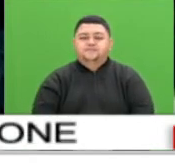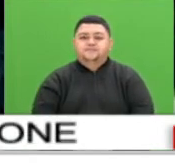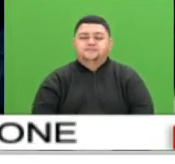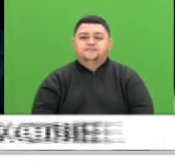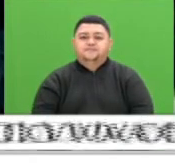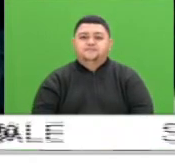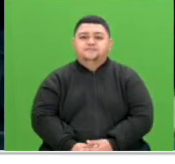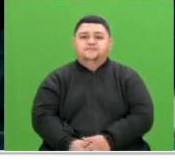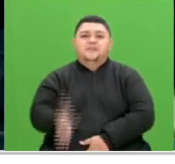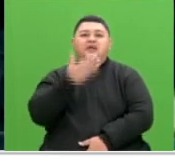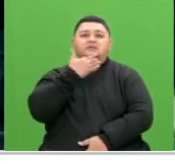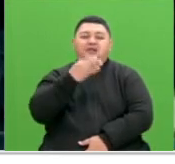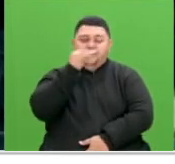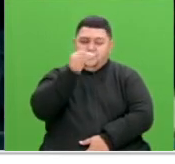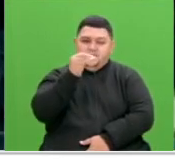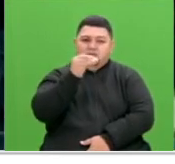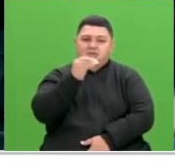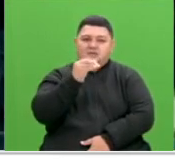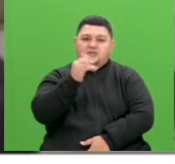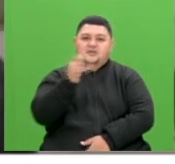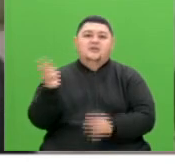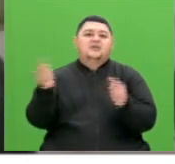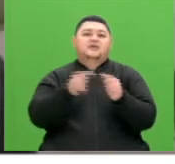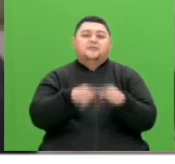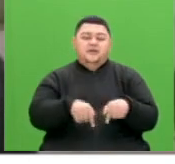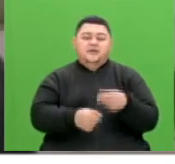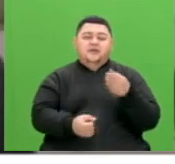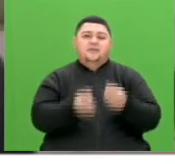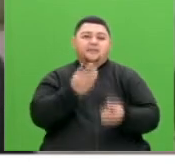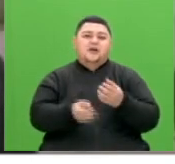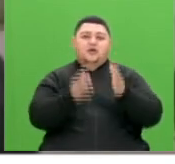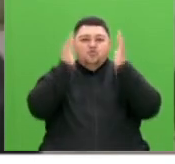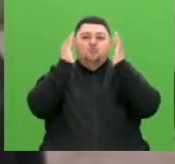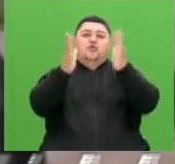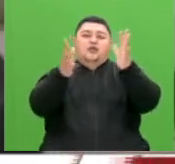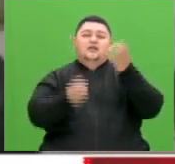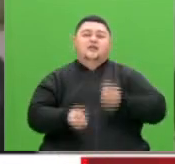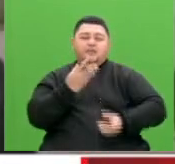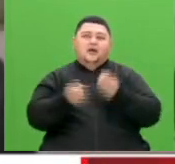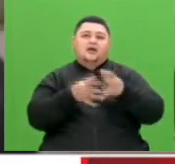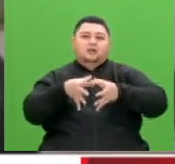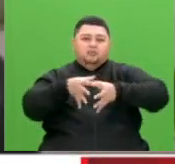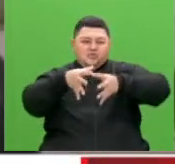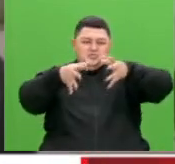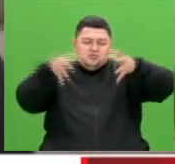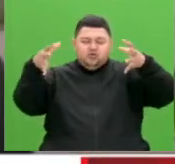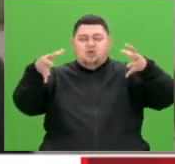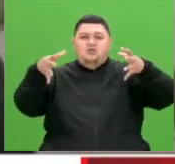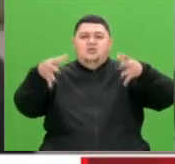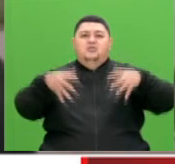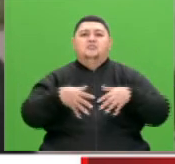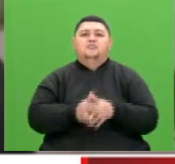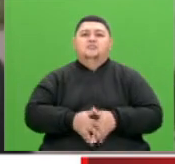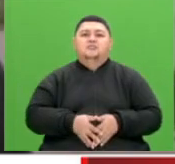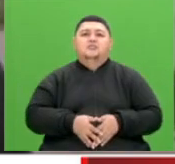Ya, selamat pagi. Ya, hingga sekarang kebakaran lahan di beberapa wilayah di Sumatera Selatan masih saja terjadi.